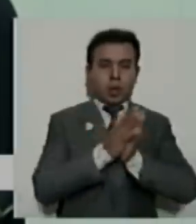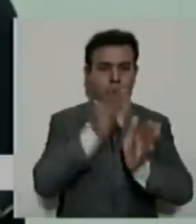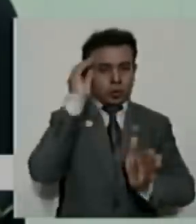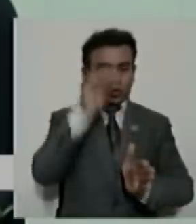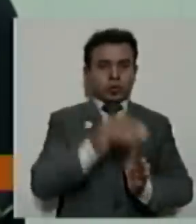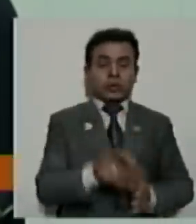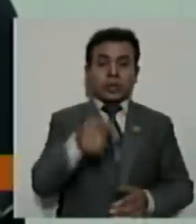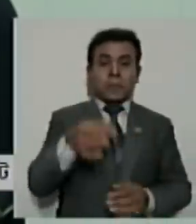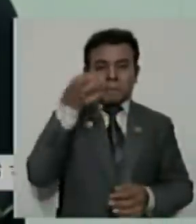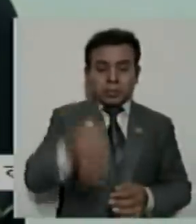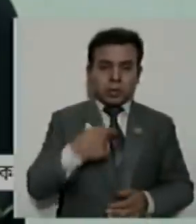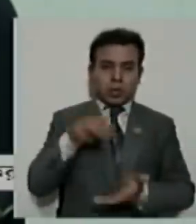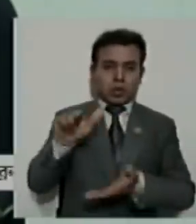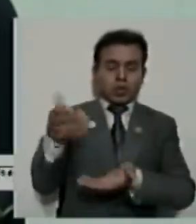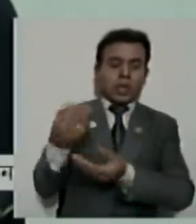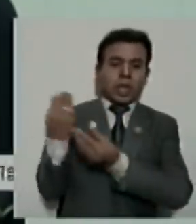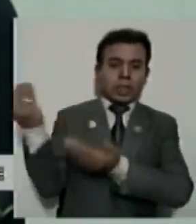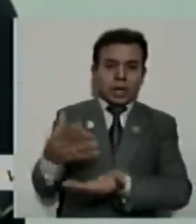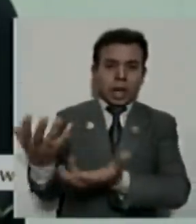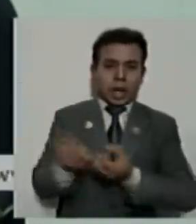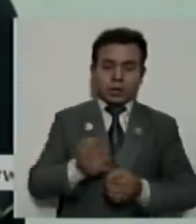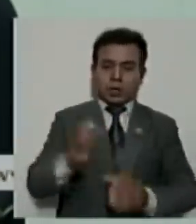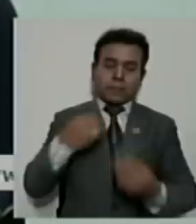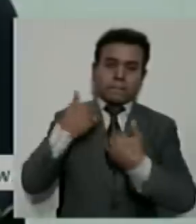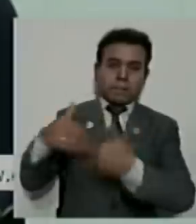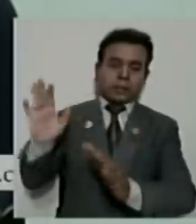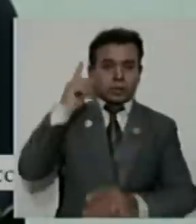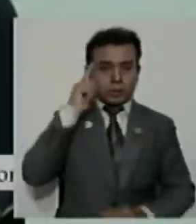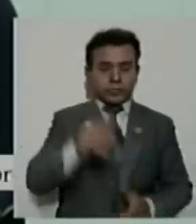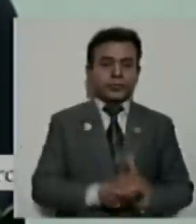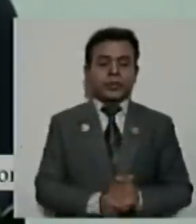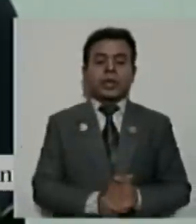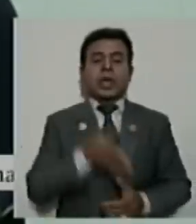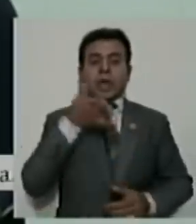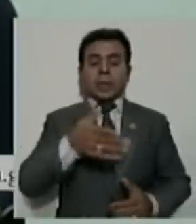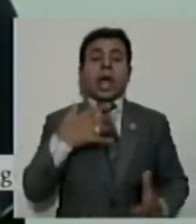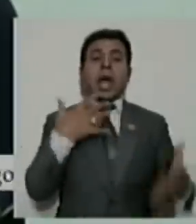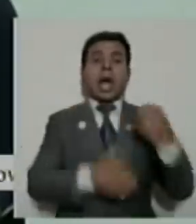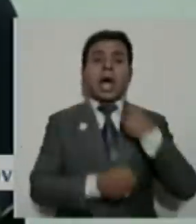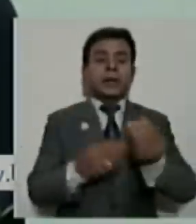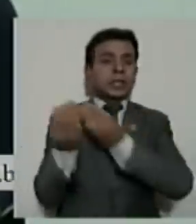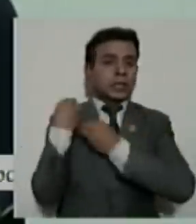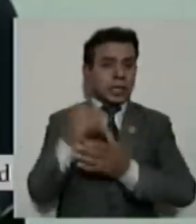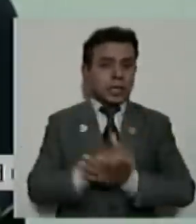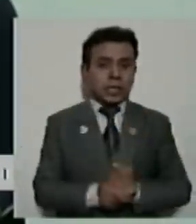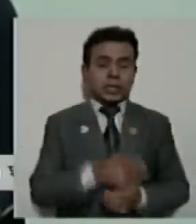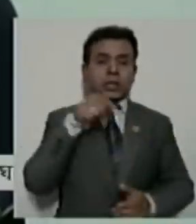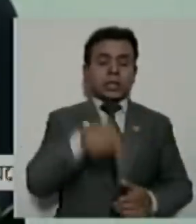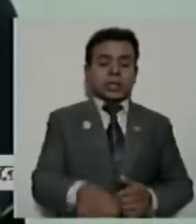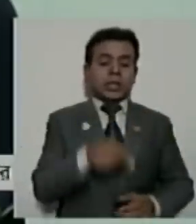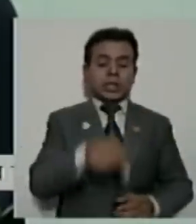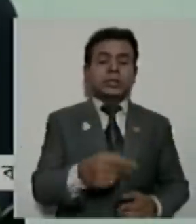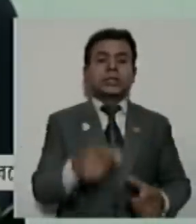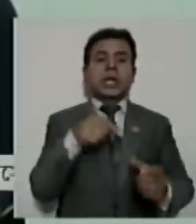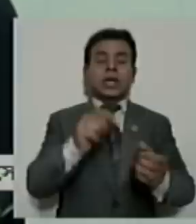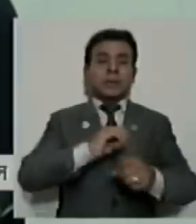জন্য। আপনাদের সকল বস্তুনিষ্ঠ সমালোচনা আমরা গ্রহণ করতে প্রস্তুত। অবশ্যই আমরা আমরা